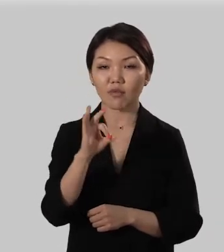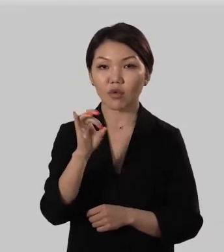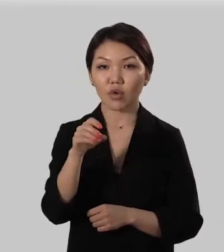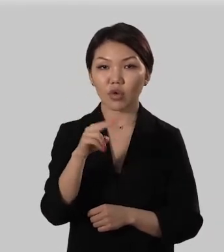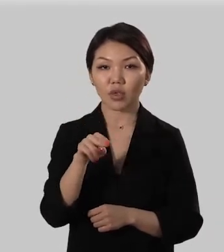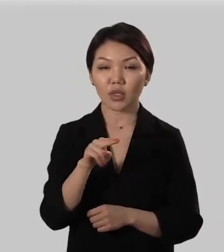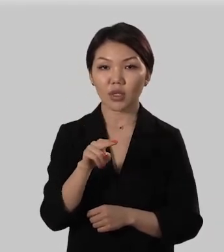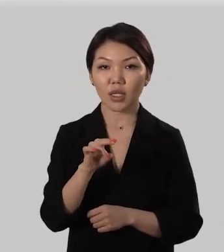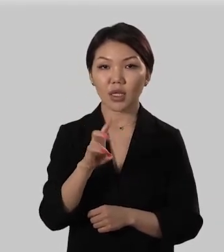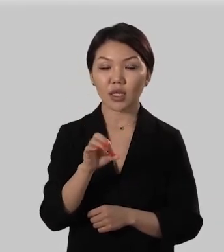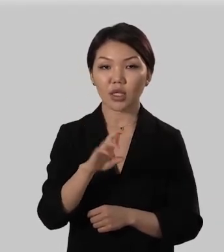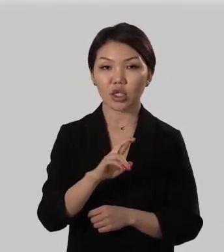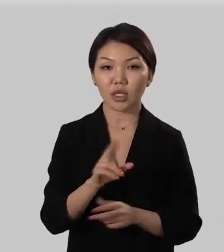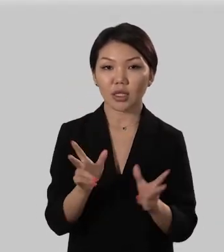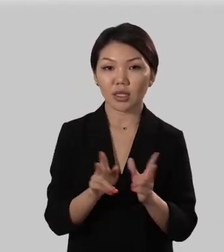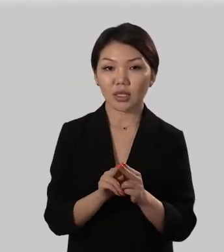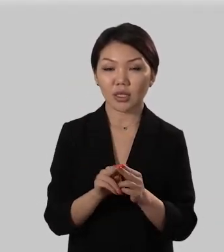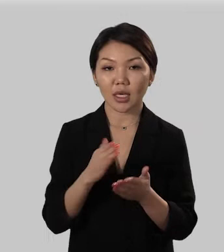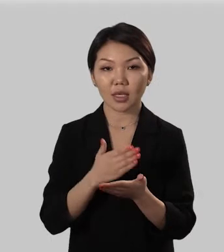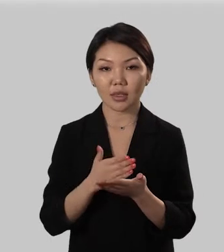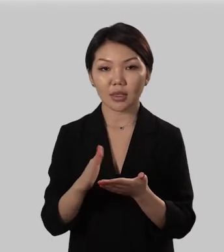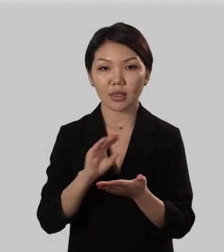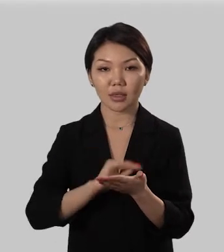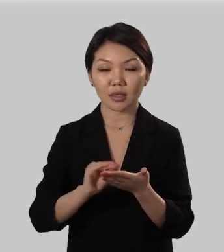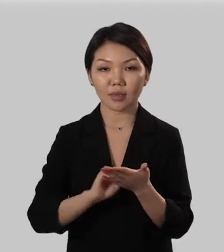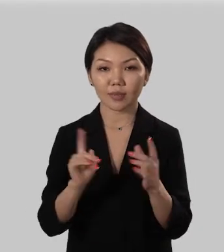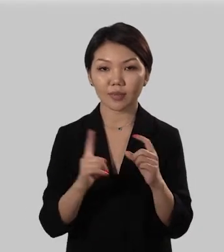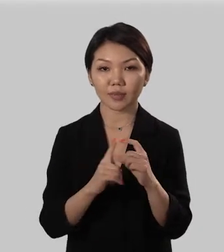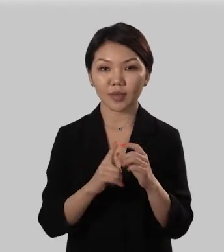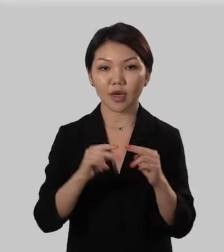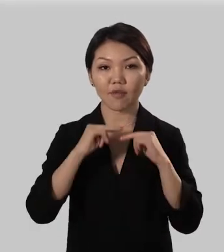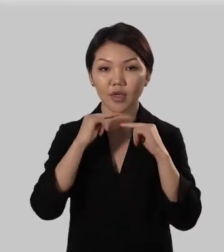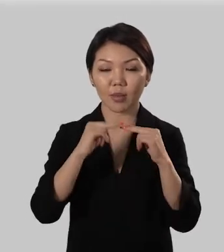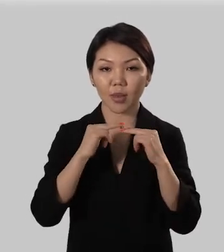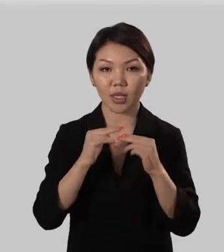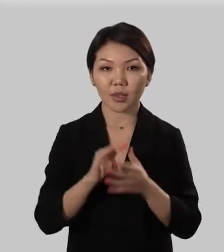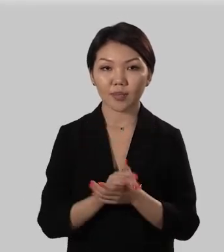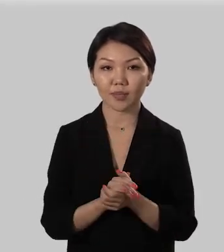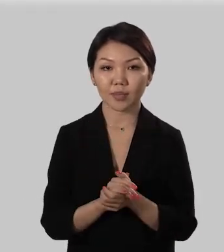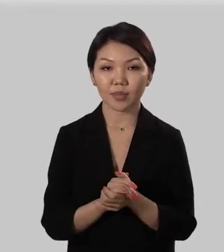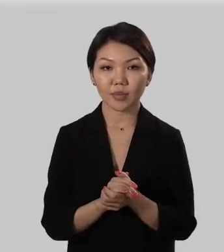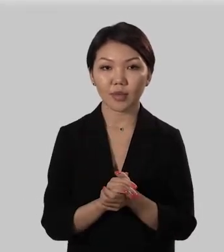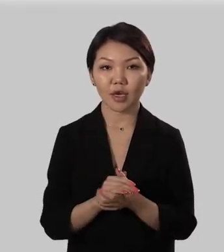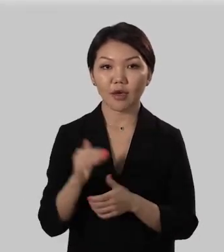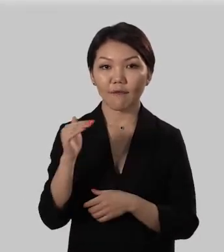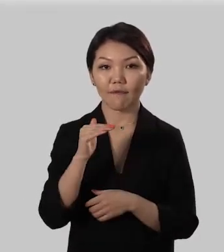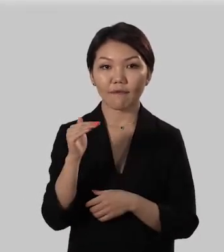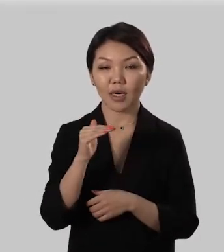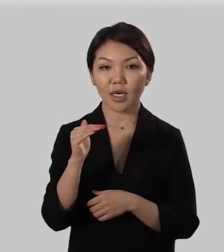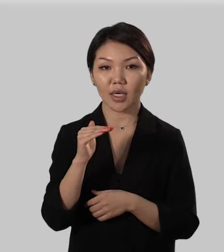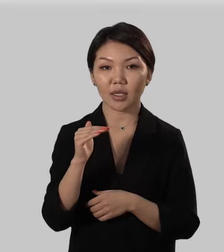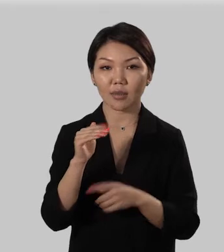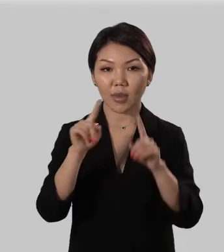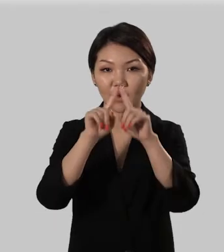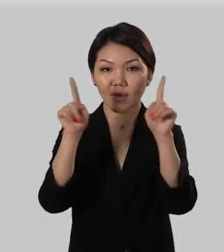наречие слитно раздельно внимание закрашенный фиолетовым